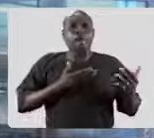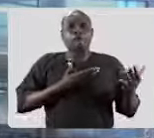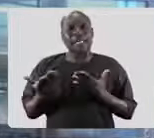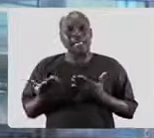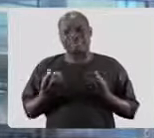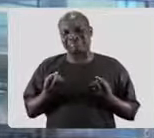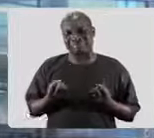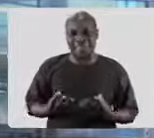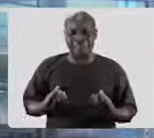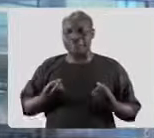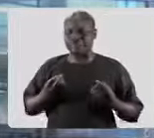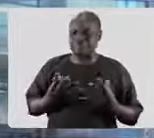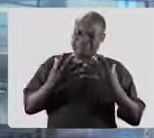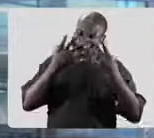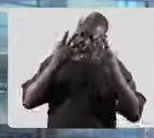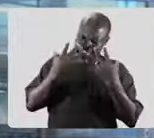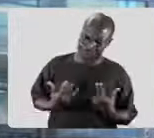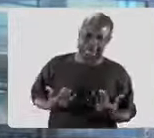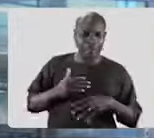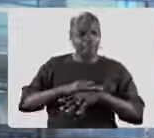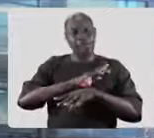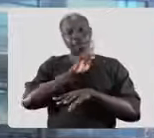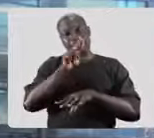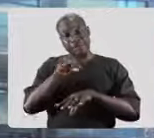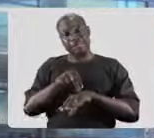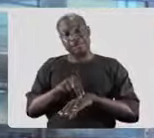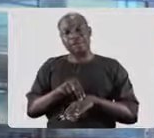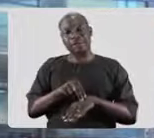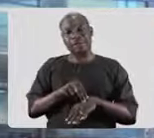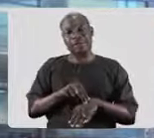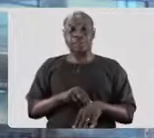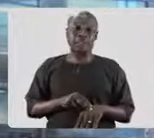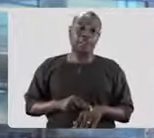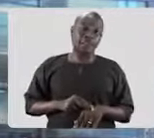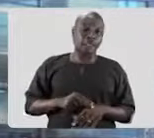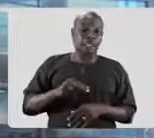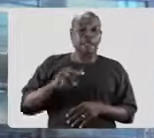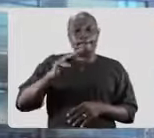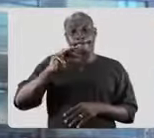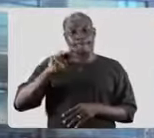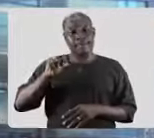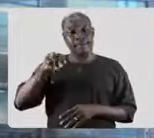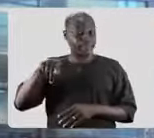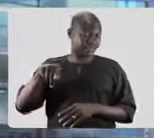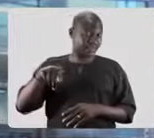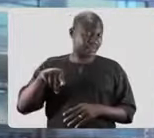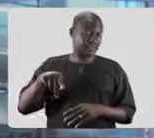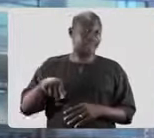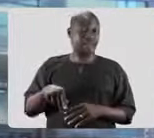die ade abeto oman nyina eso ane a member of